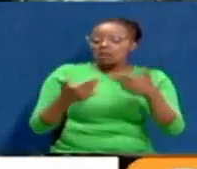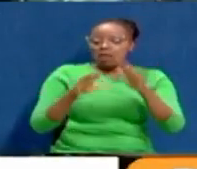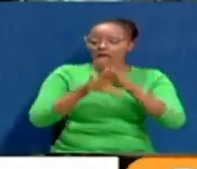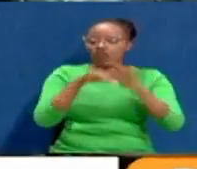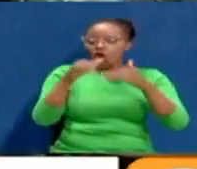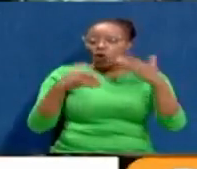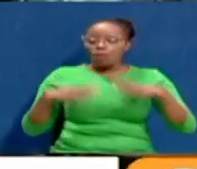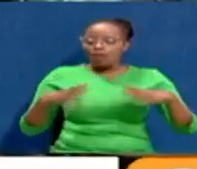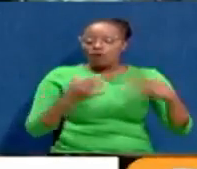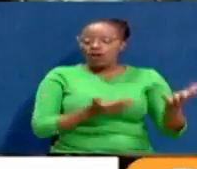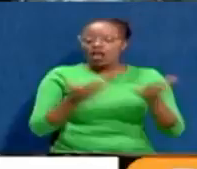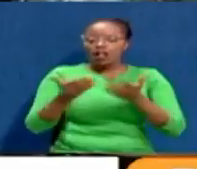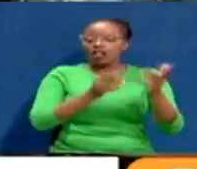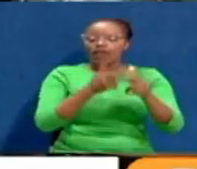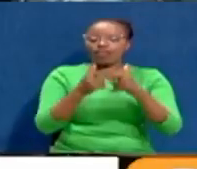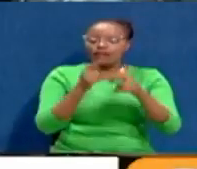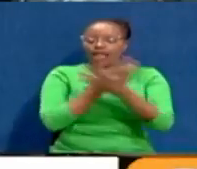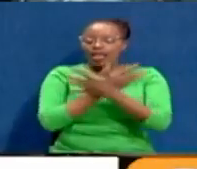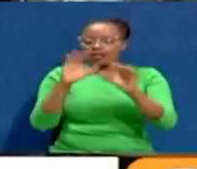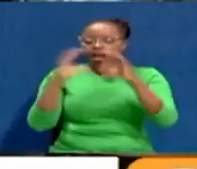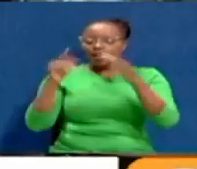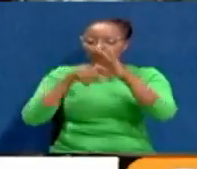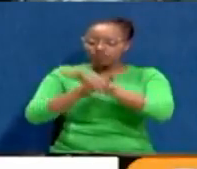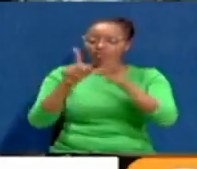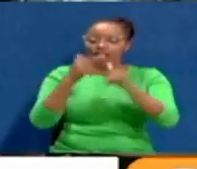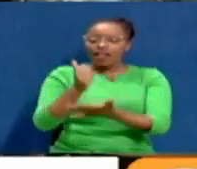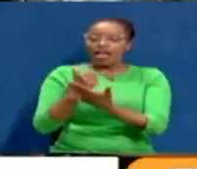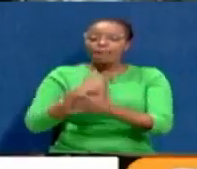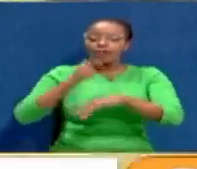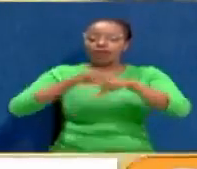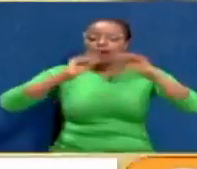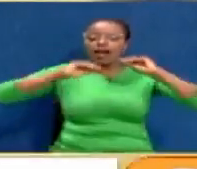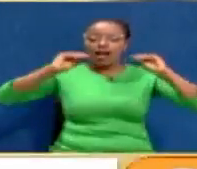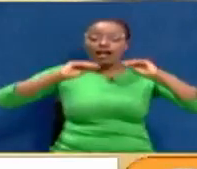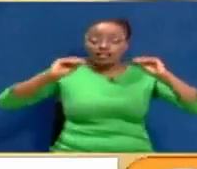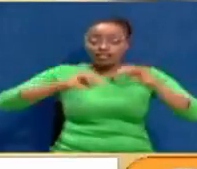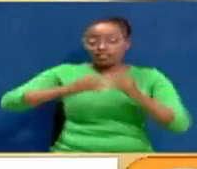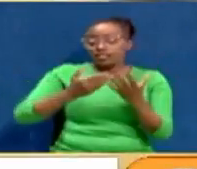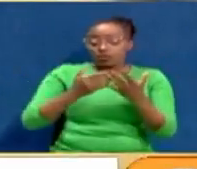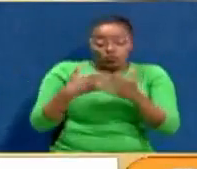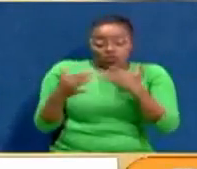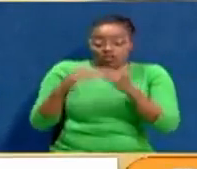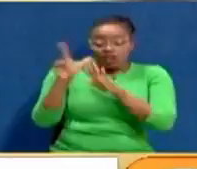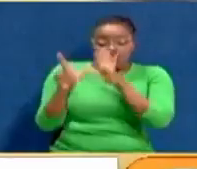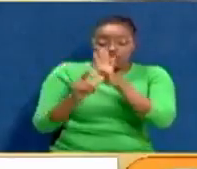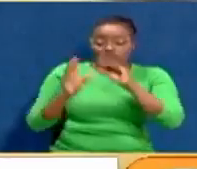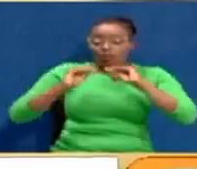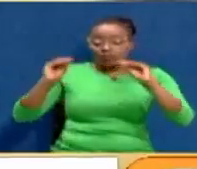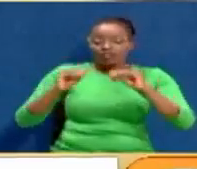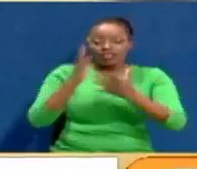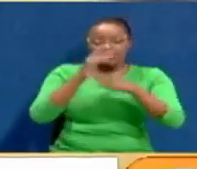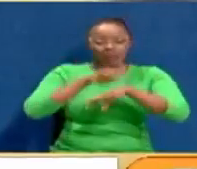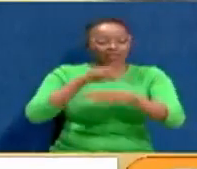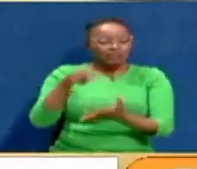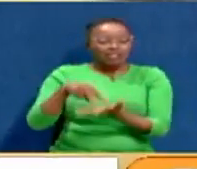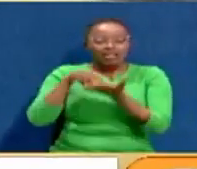watakuwa nabeba kila darasa ambalo nitakalokuwa naenda, ili ikaweze kunisaidia katika kufunza yale masomo ambayo niko nayo. Wakati mwingine